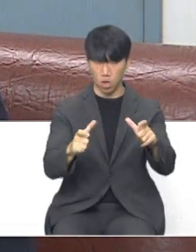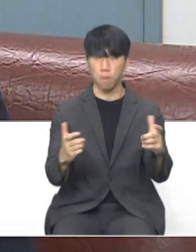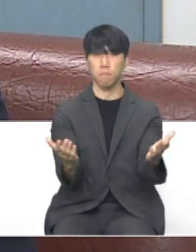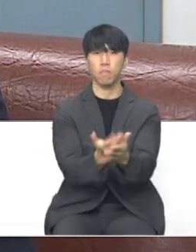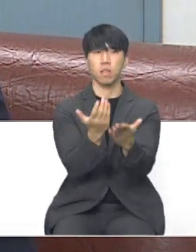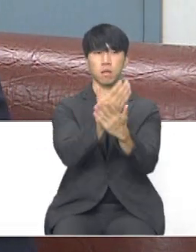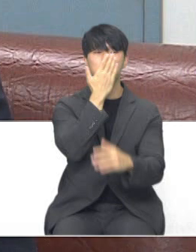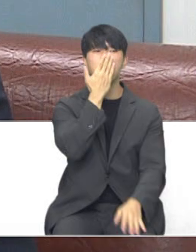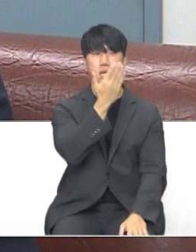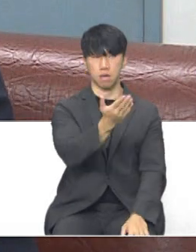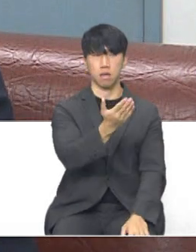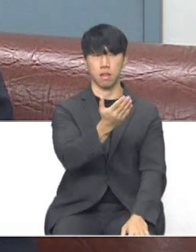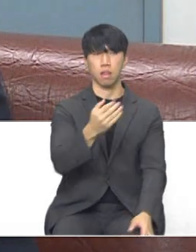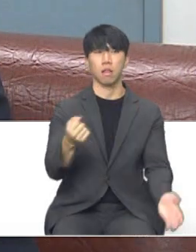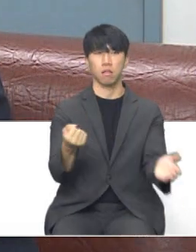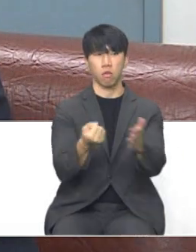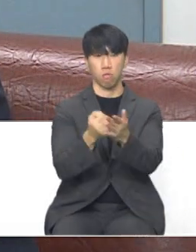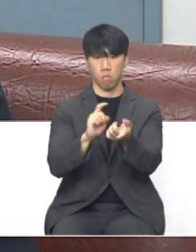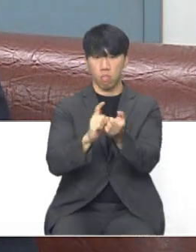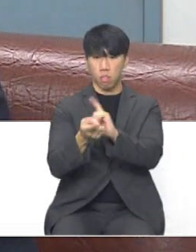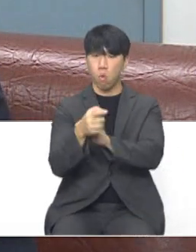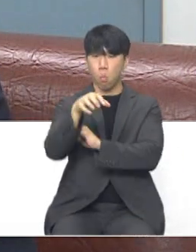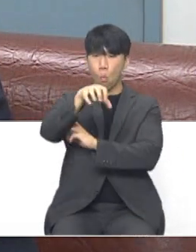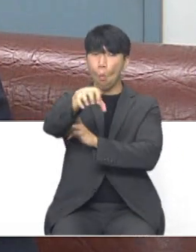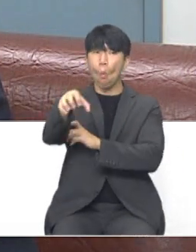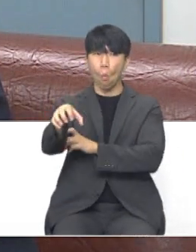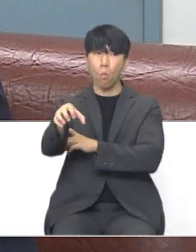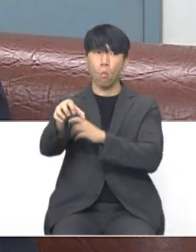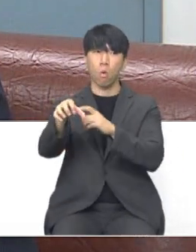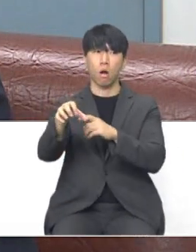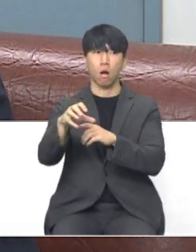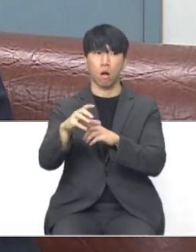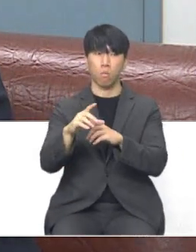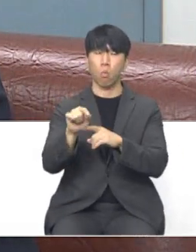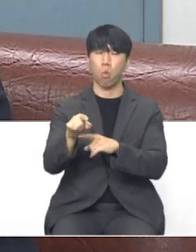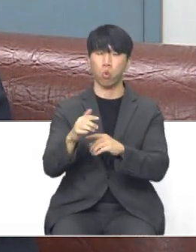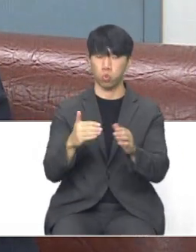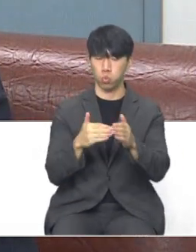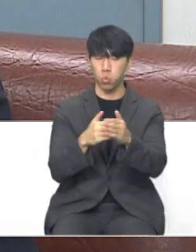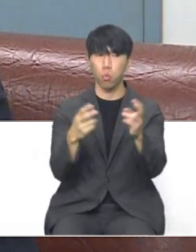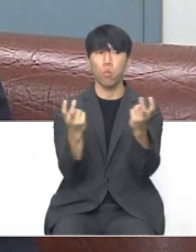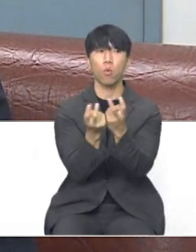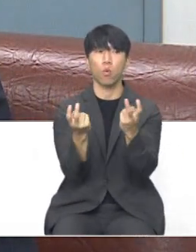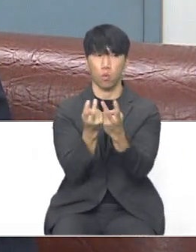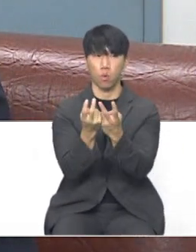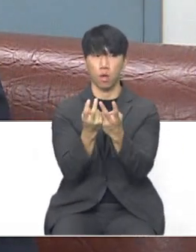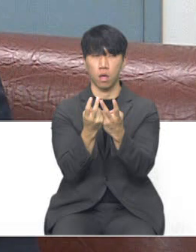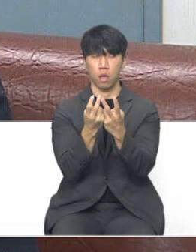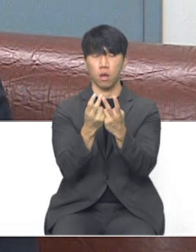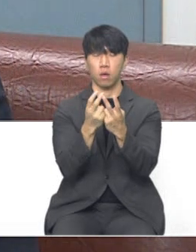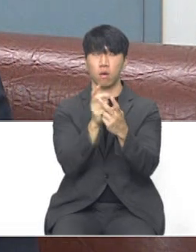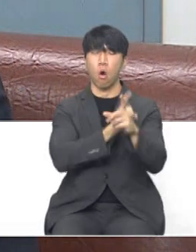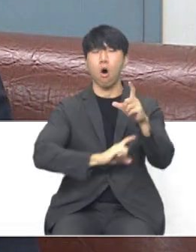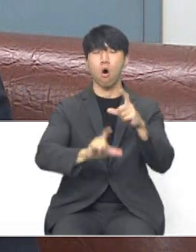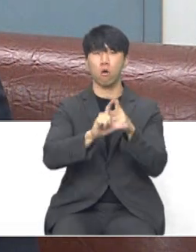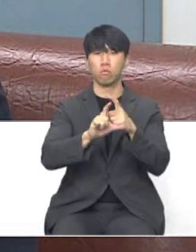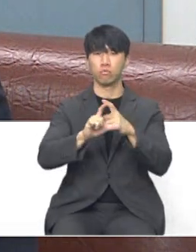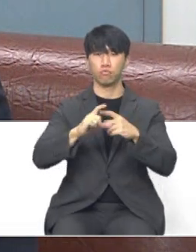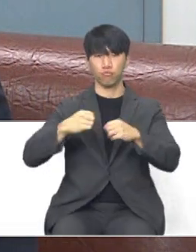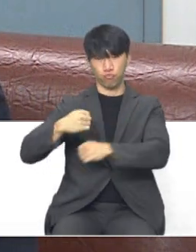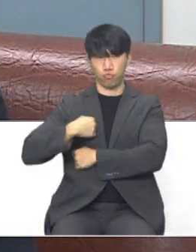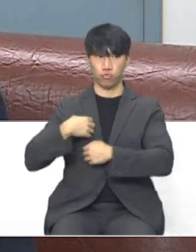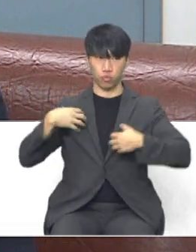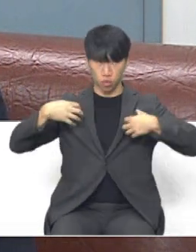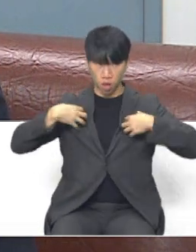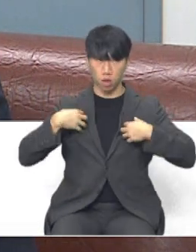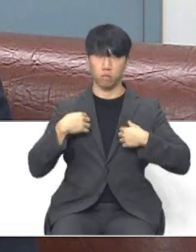지역도 산다고 생각을 하거든요. 그래서 지금 대체 부지라든지 어떻게 진행할 것인지에 대해서 좀 더 지금